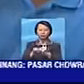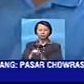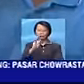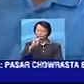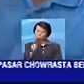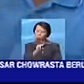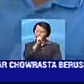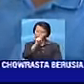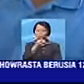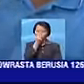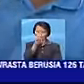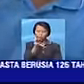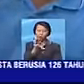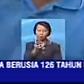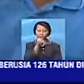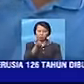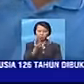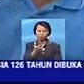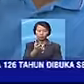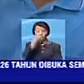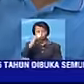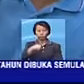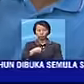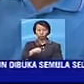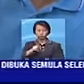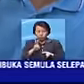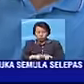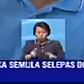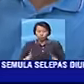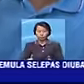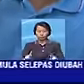tahu. Cuma bagi saya yang berkursi roda,